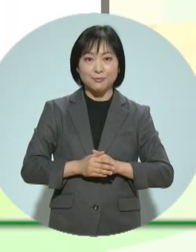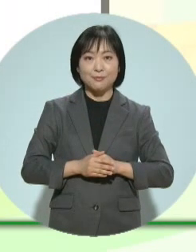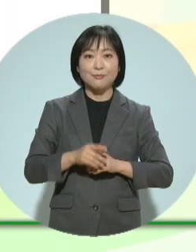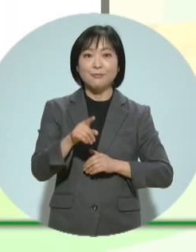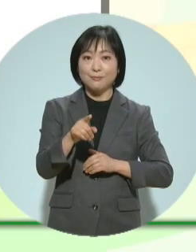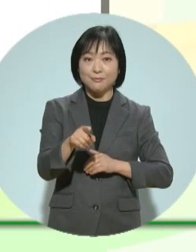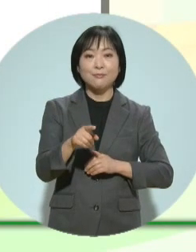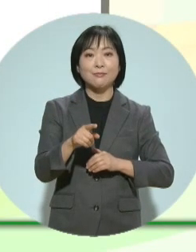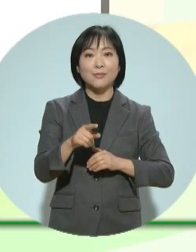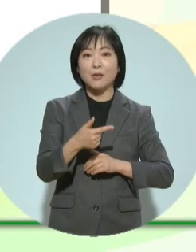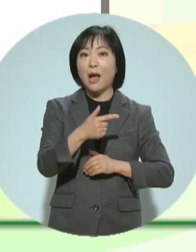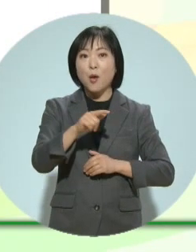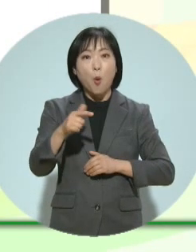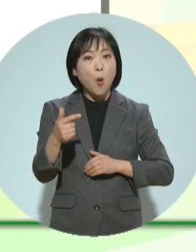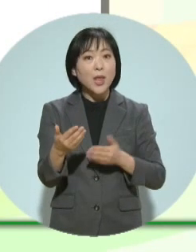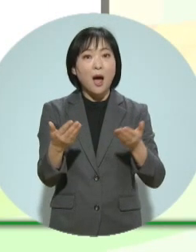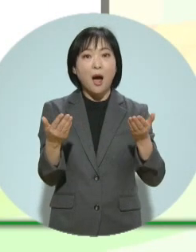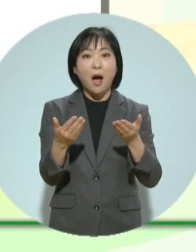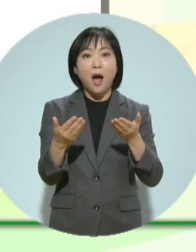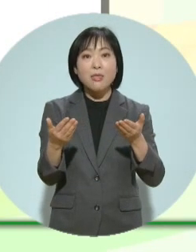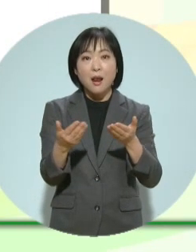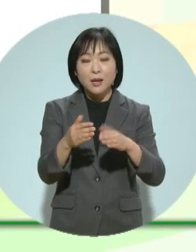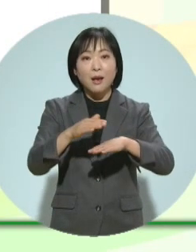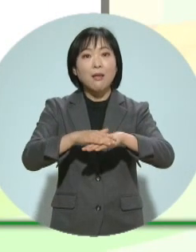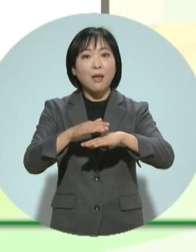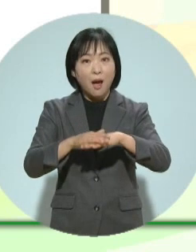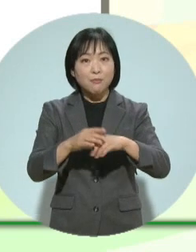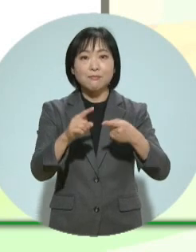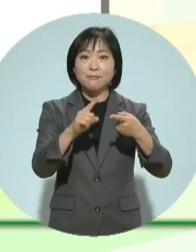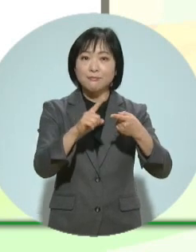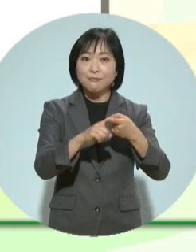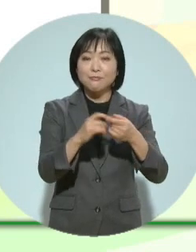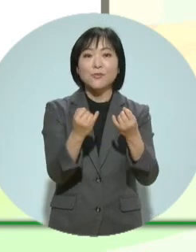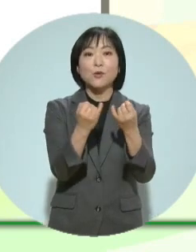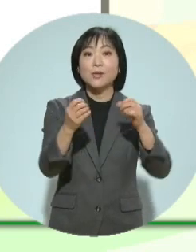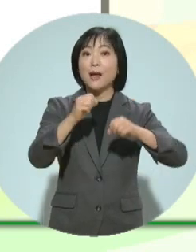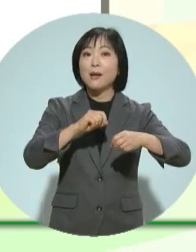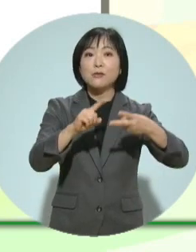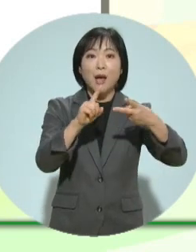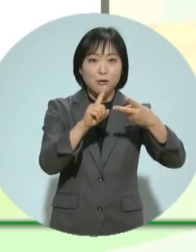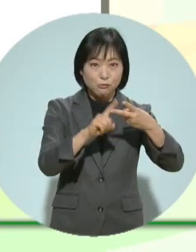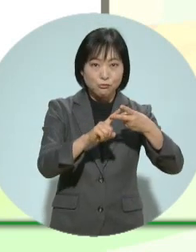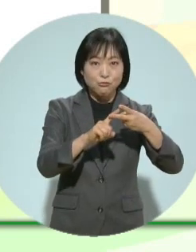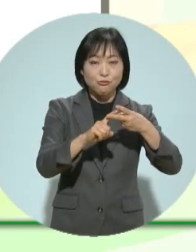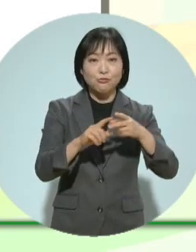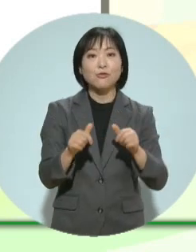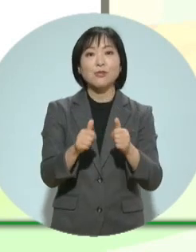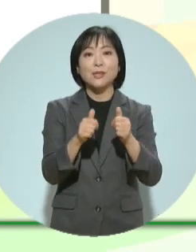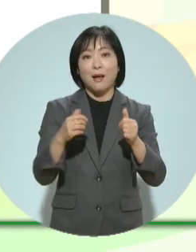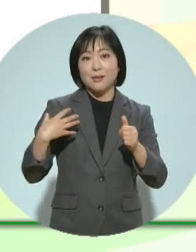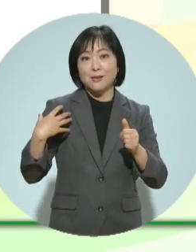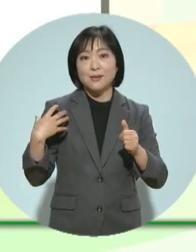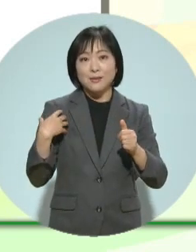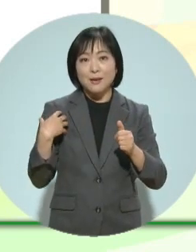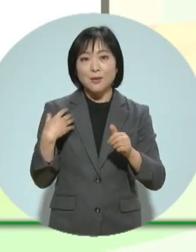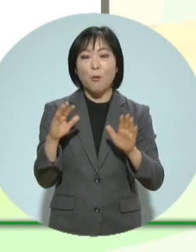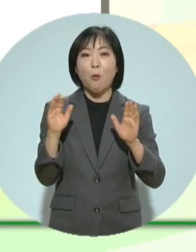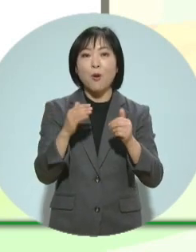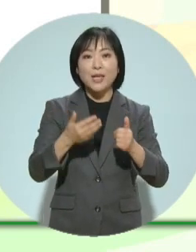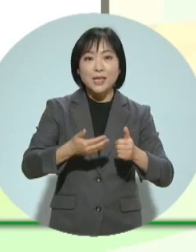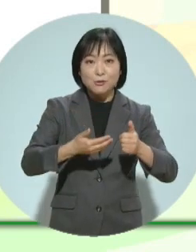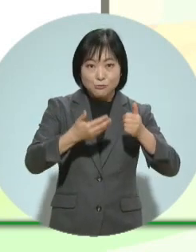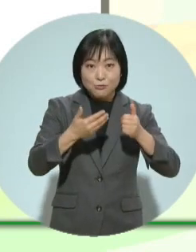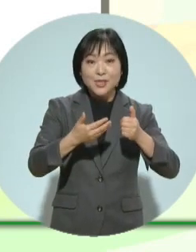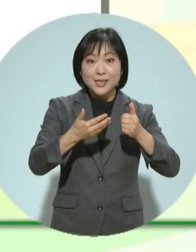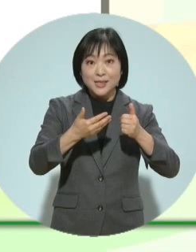多様な働き方、女性活躍、男性の育児と仕事の両立をテーマにしたパネル